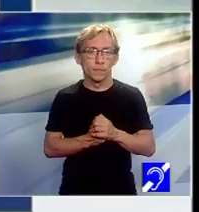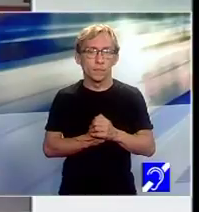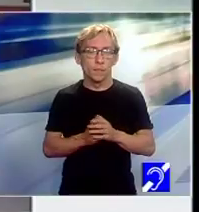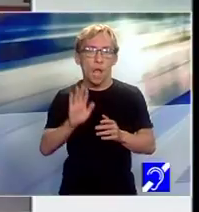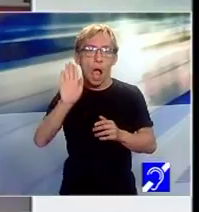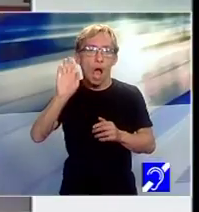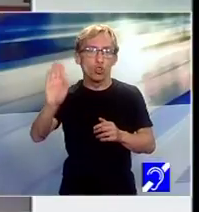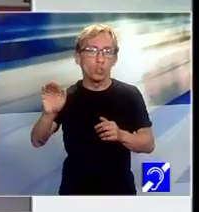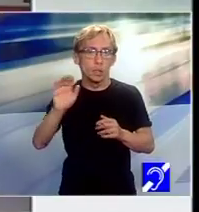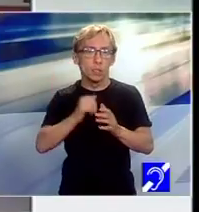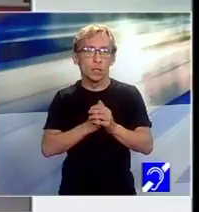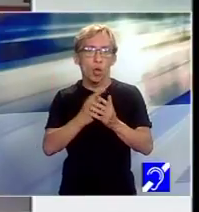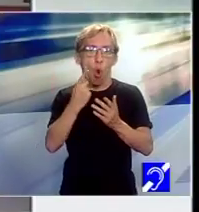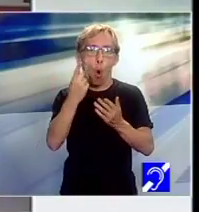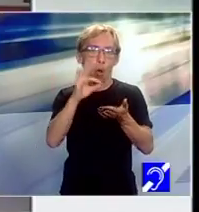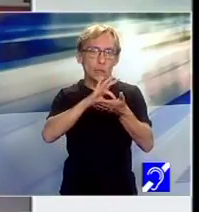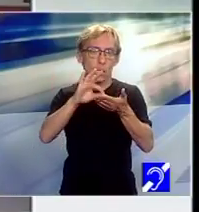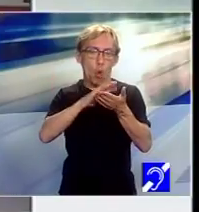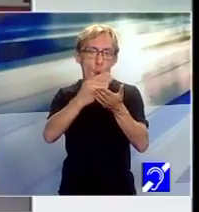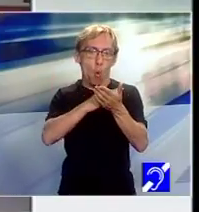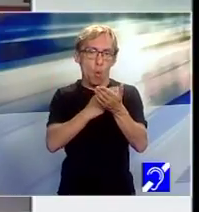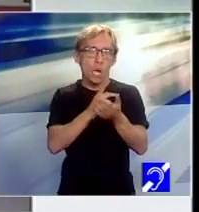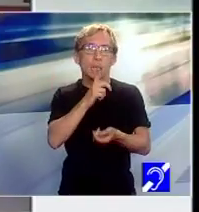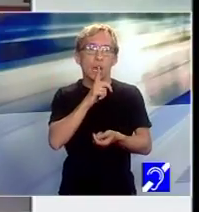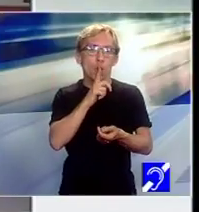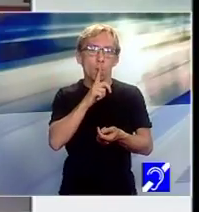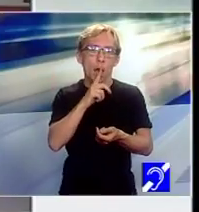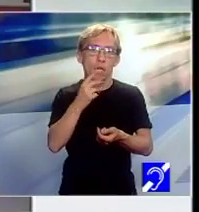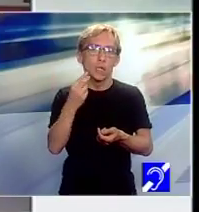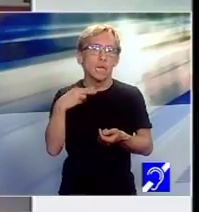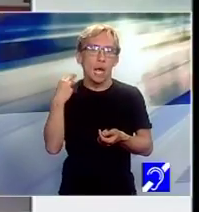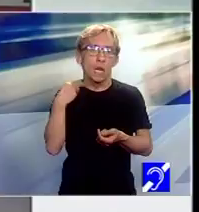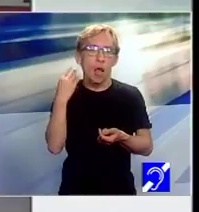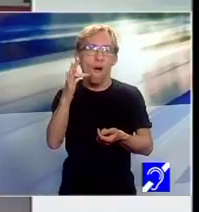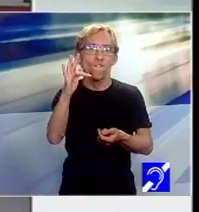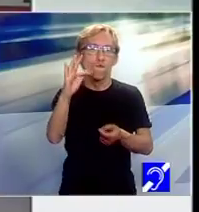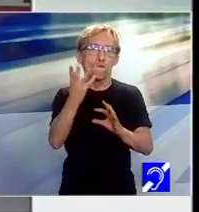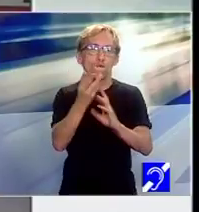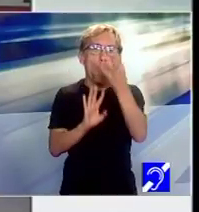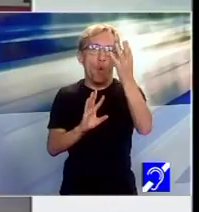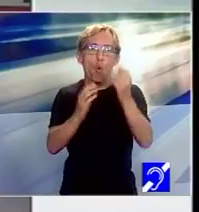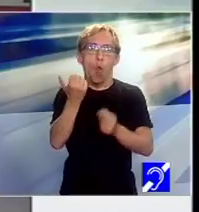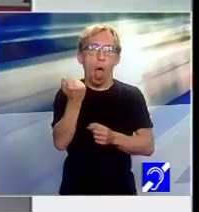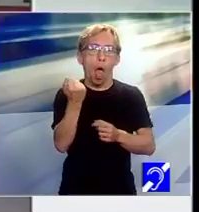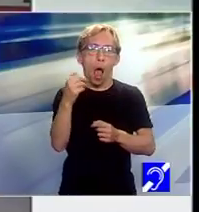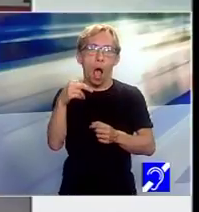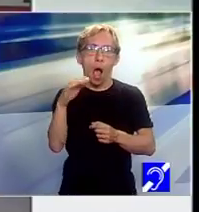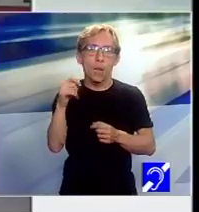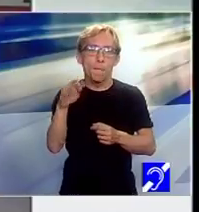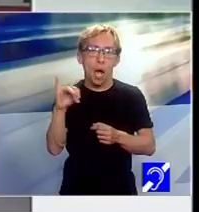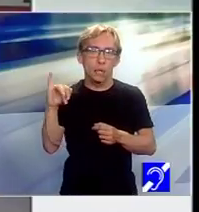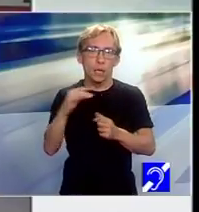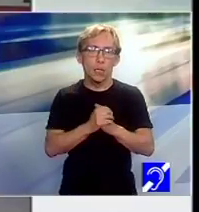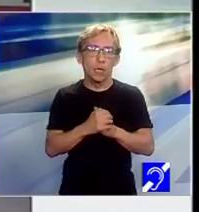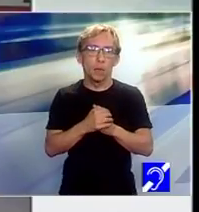Acest Carl Jenkins a scris o lucrare care se numește The Armed Man, omul armat, având la bază un cântec de luptă medievală, adică L'Homme